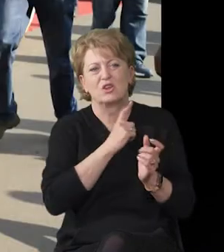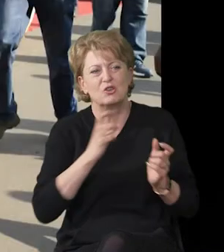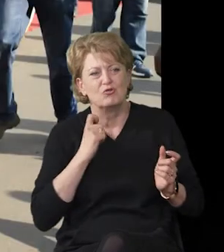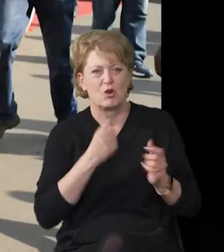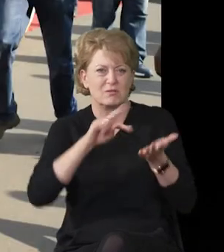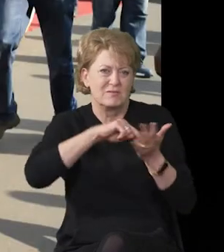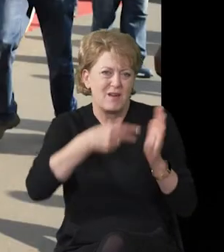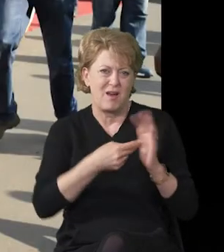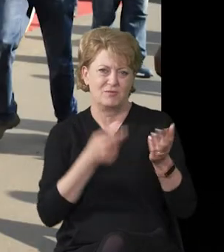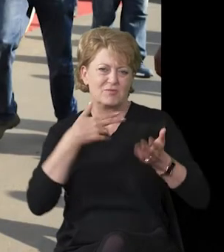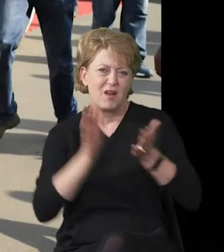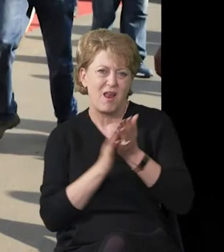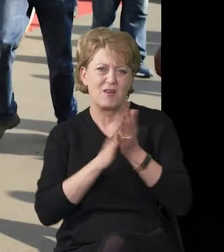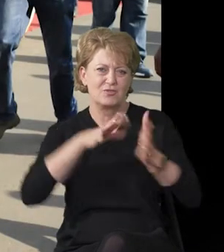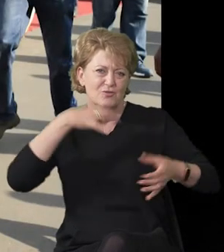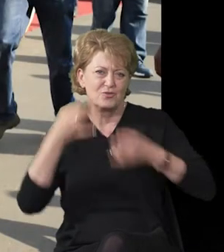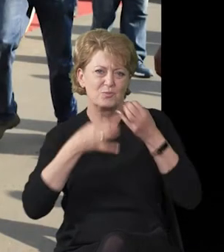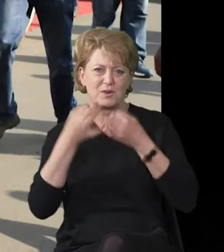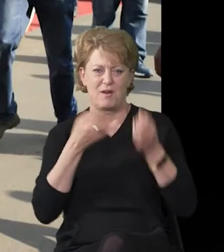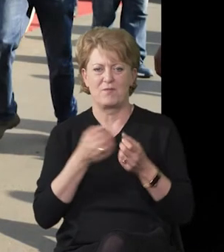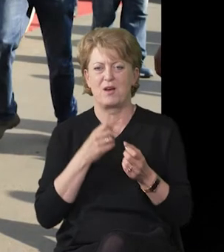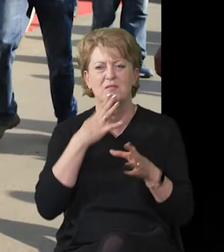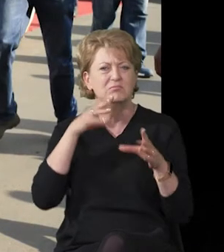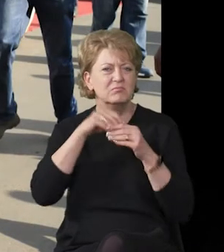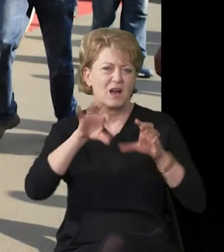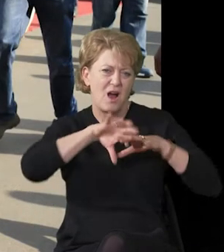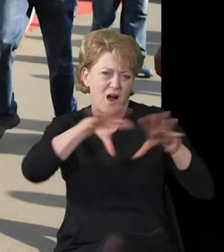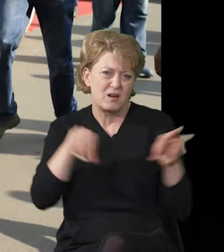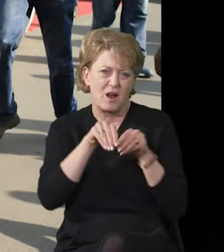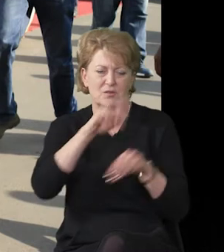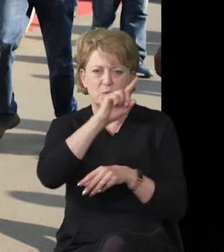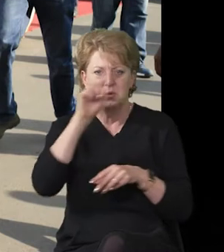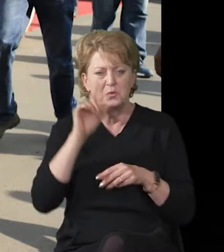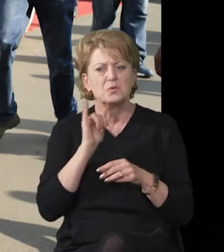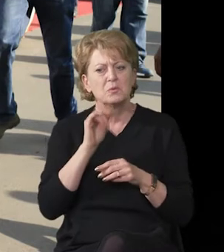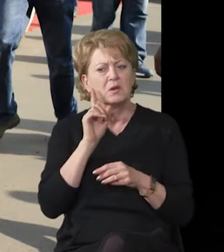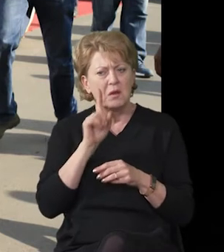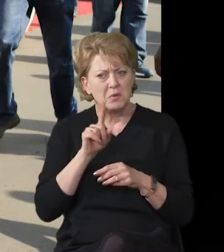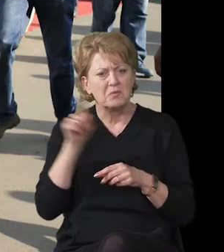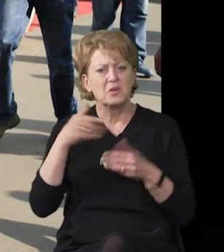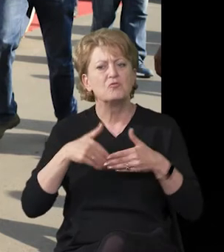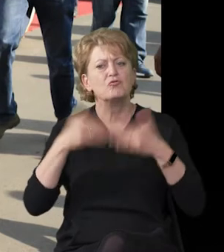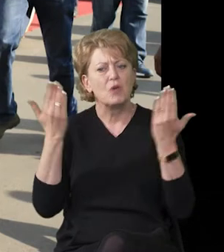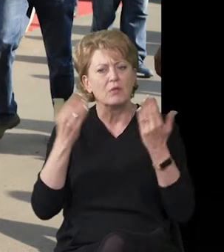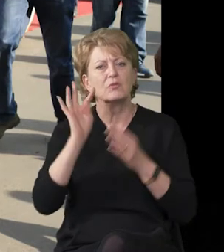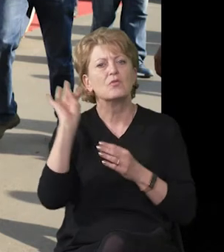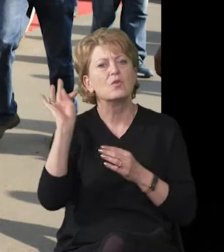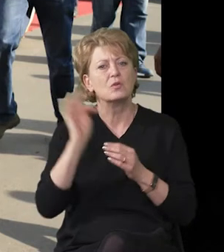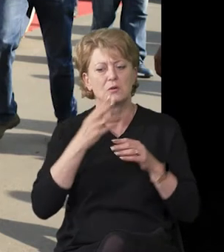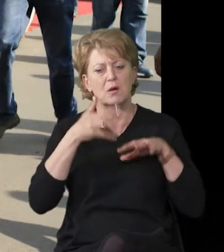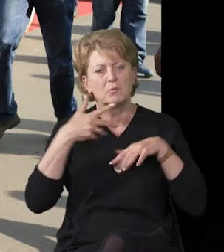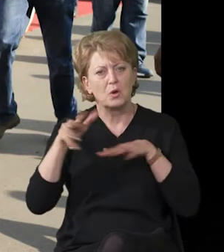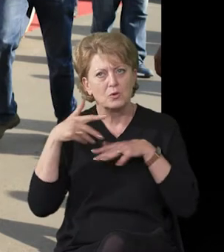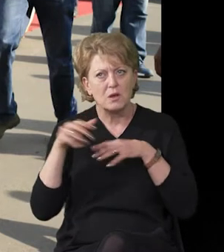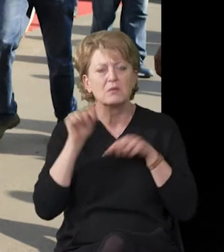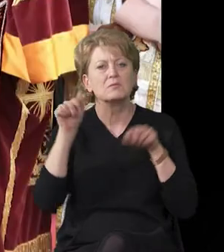i klaszczą w dłonie. Tak naprawdę ten dzień, w którym procesja się odbywała, to była